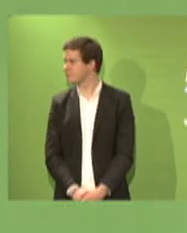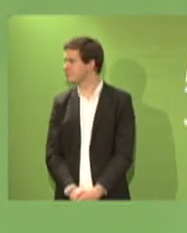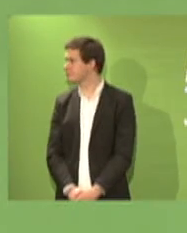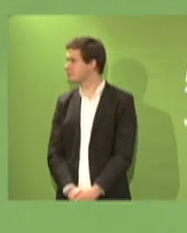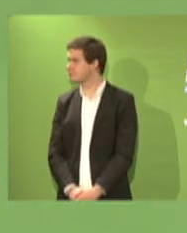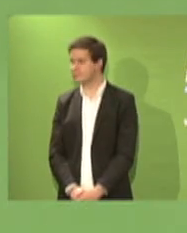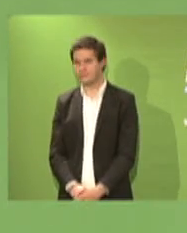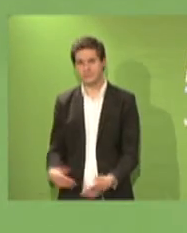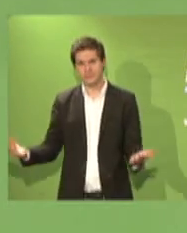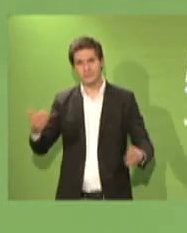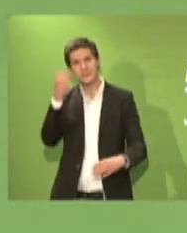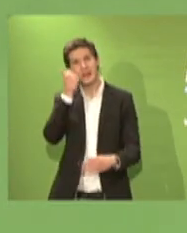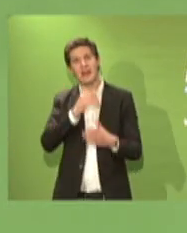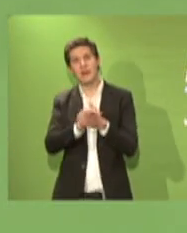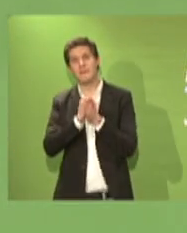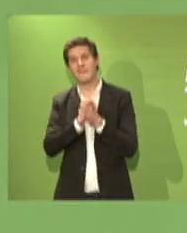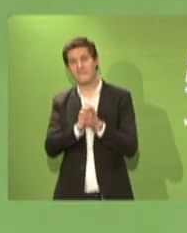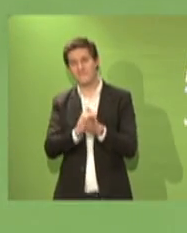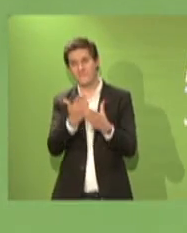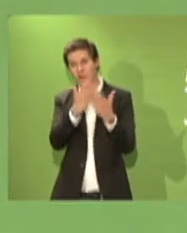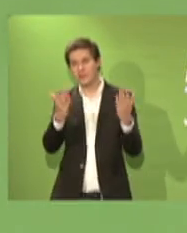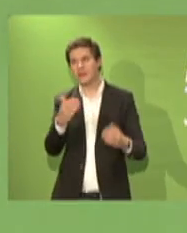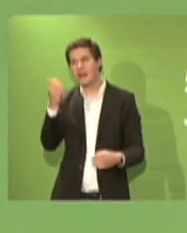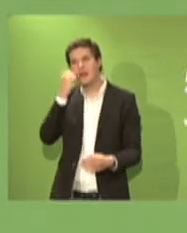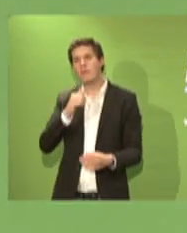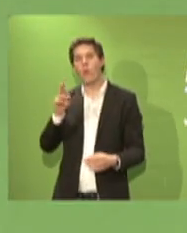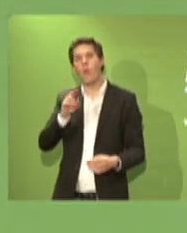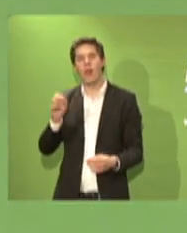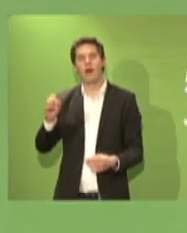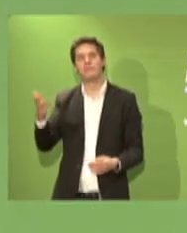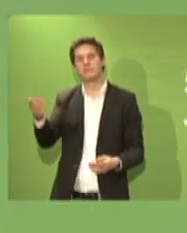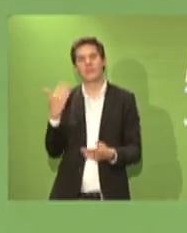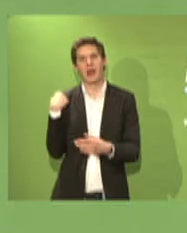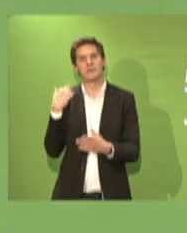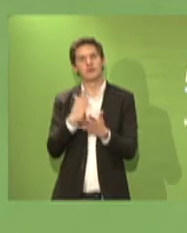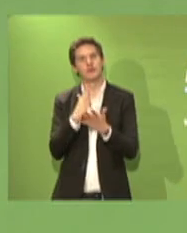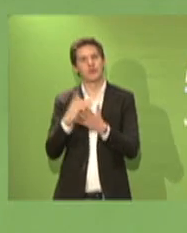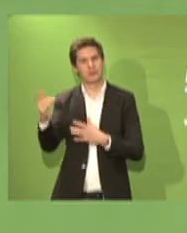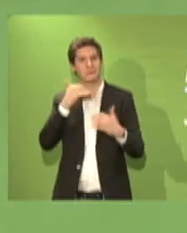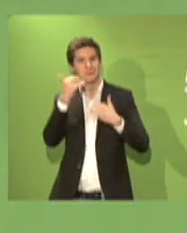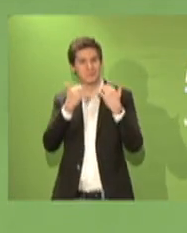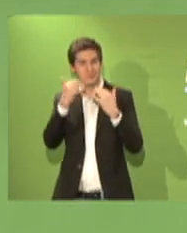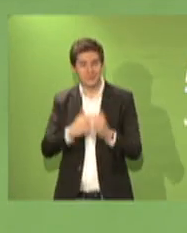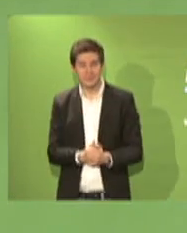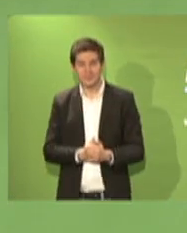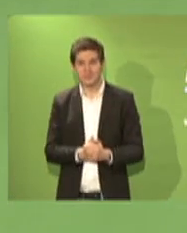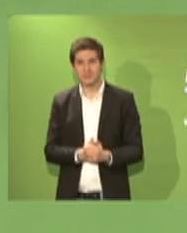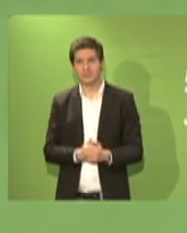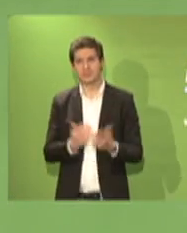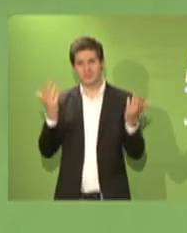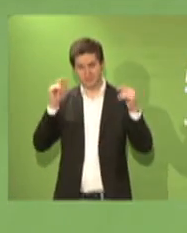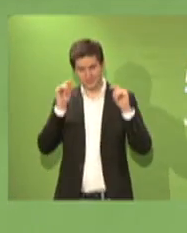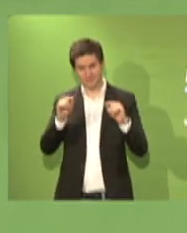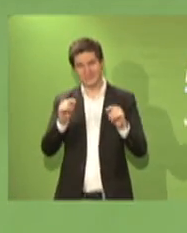Ja, liebe Freundinnen und Freunde, liebe Ulle, du hast es ja schon gesagt, wir haben auch diesen